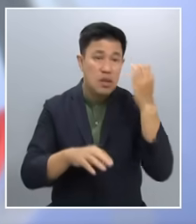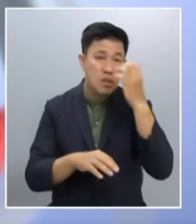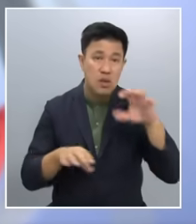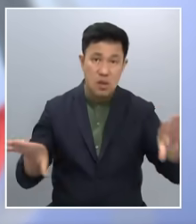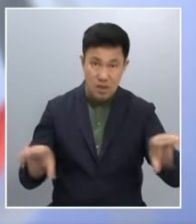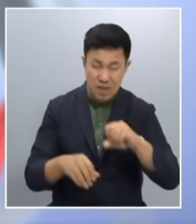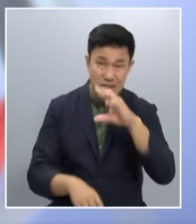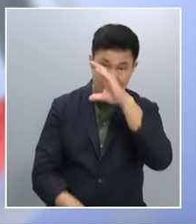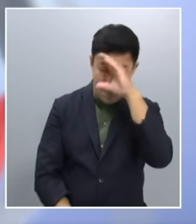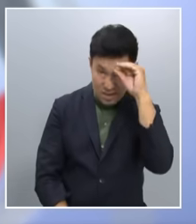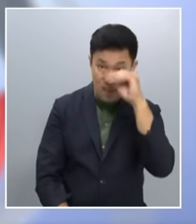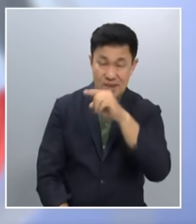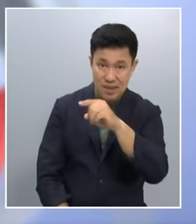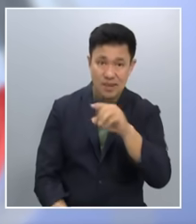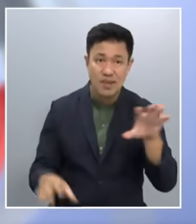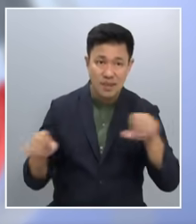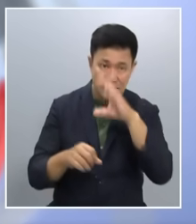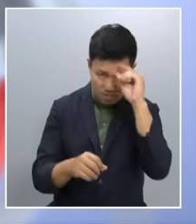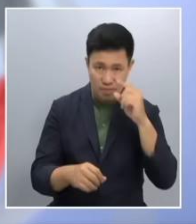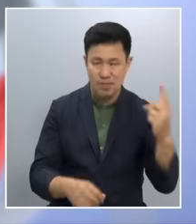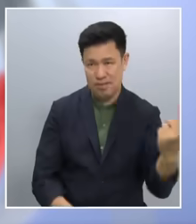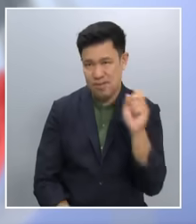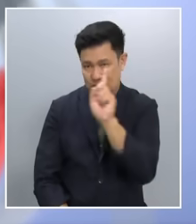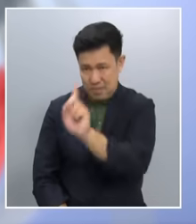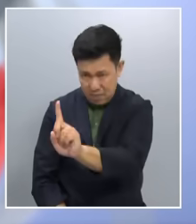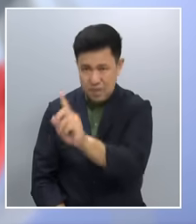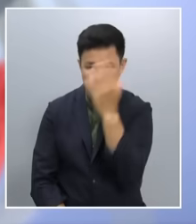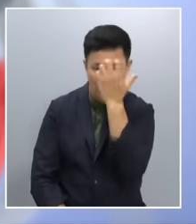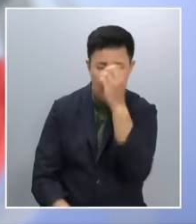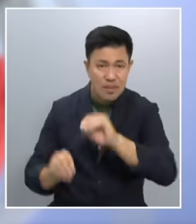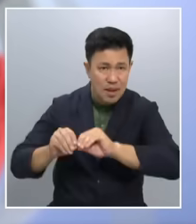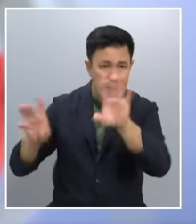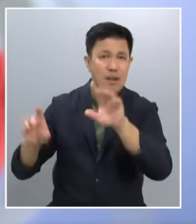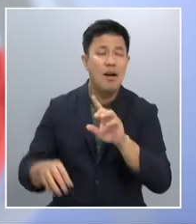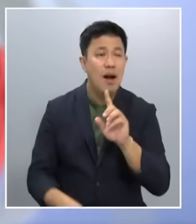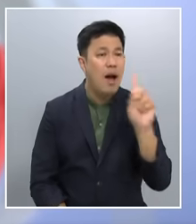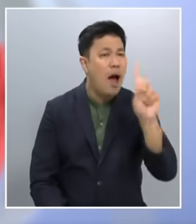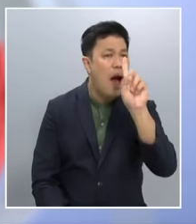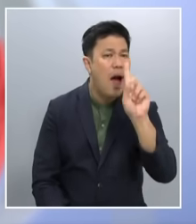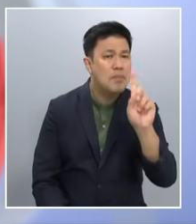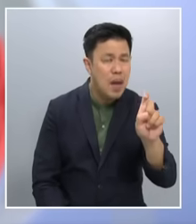การหนึ่งที่จะไปออกถูกไหม ถูกค่ะ คำถามก็คือว่า